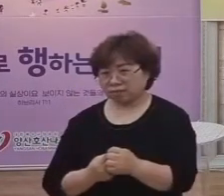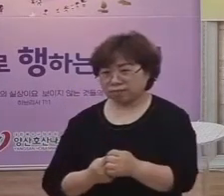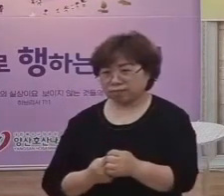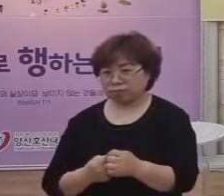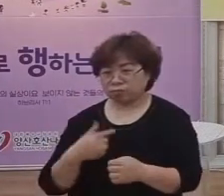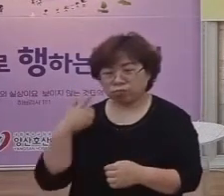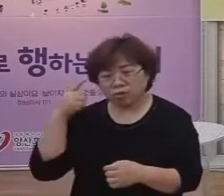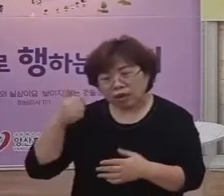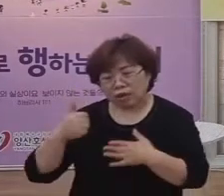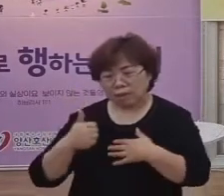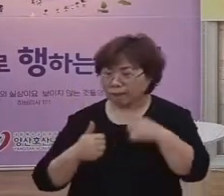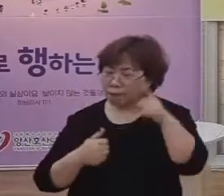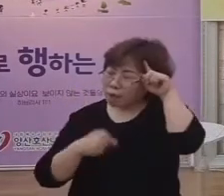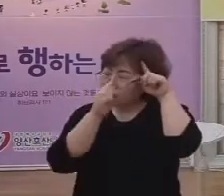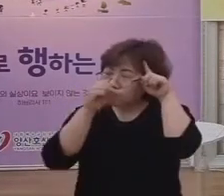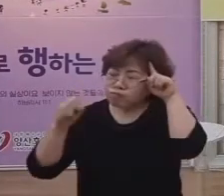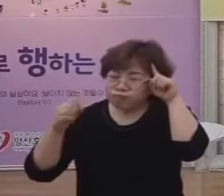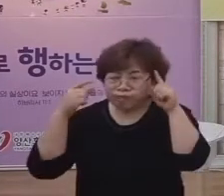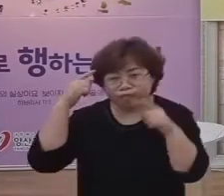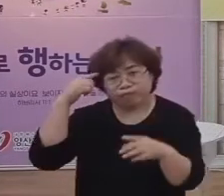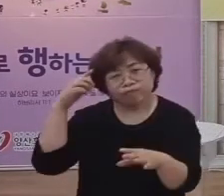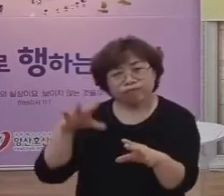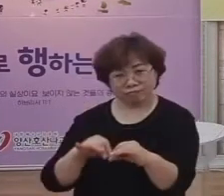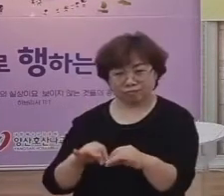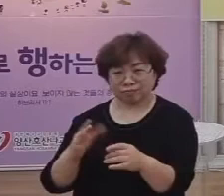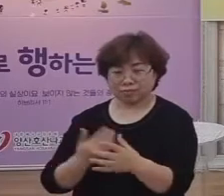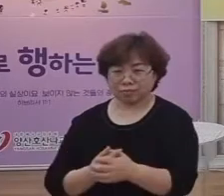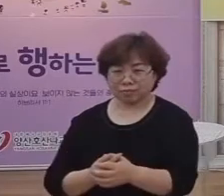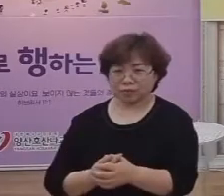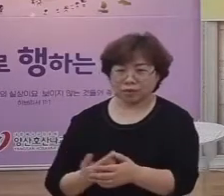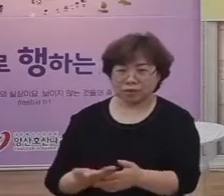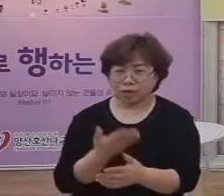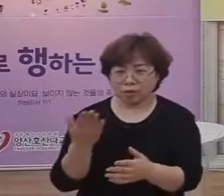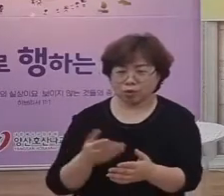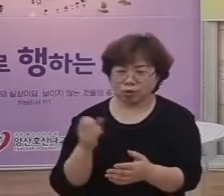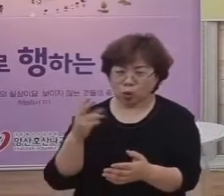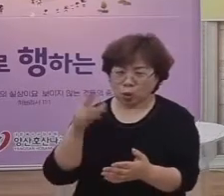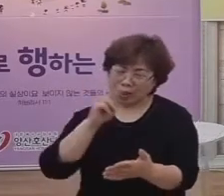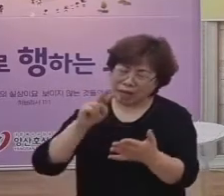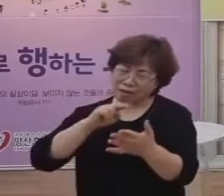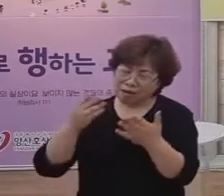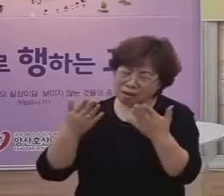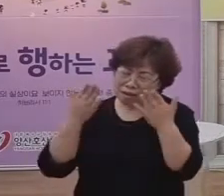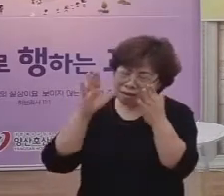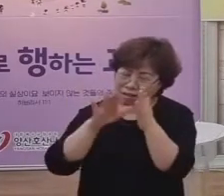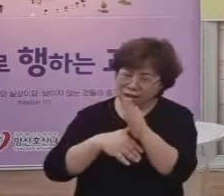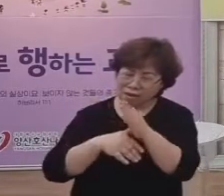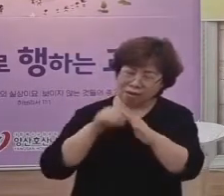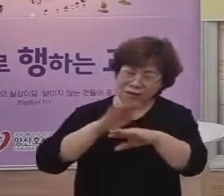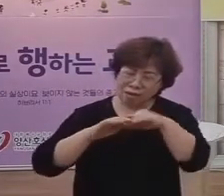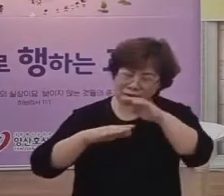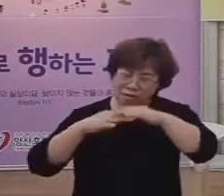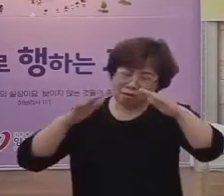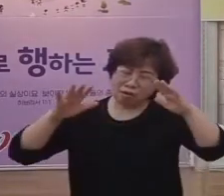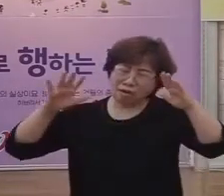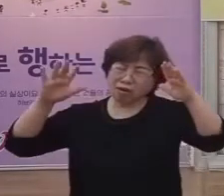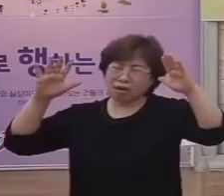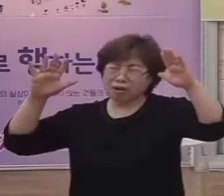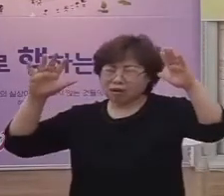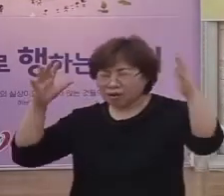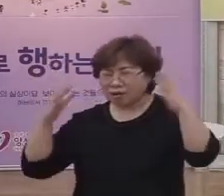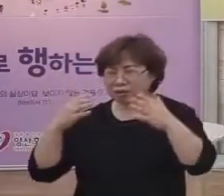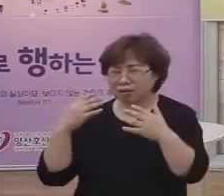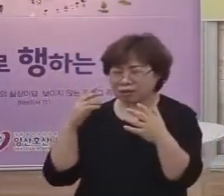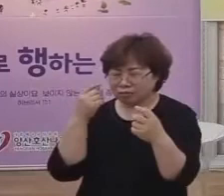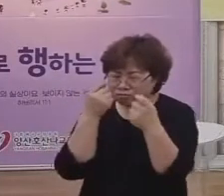심지어는요, 이 예배에 참석할 때 그냥 합니까? 여러분 찬양할 때 두 손 들고 찬양하고 막 때로는 그 말씀이나 찬양 가사에